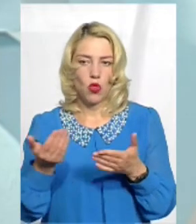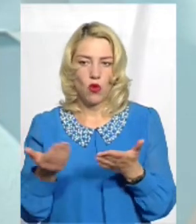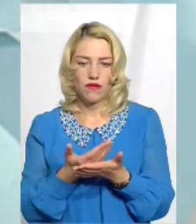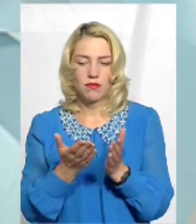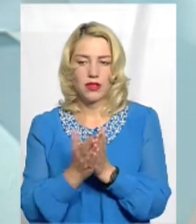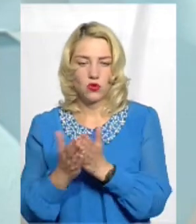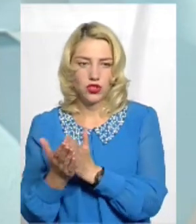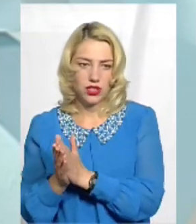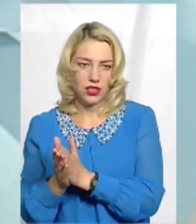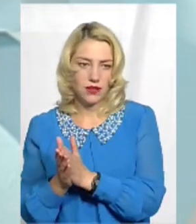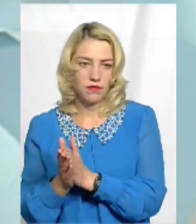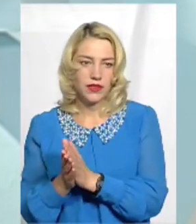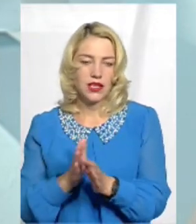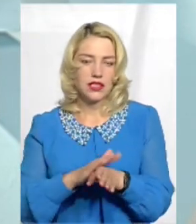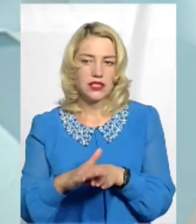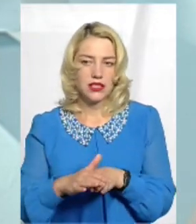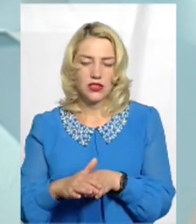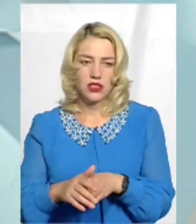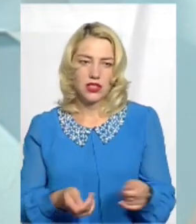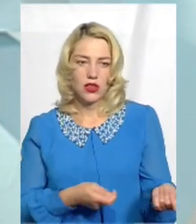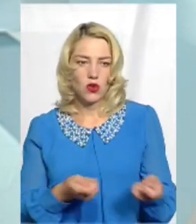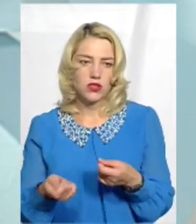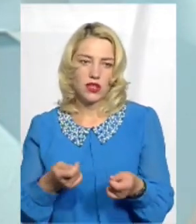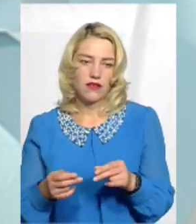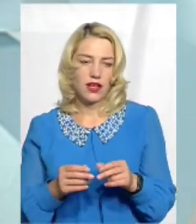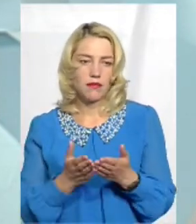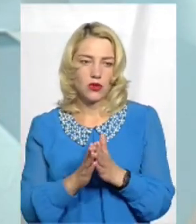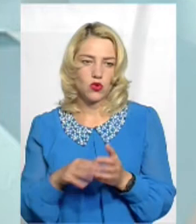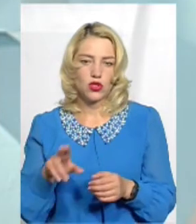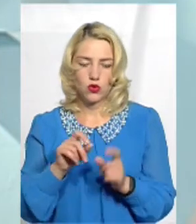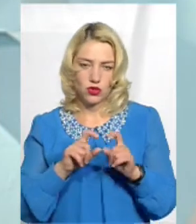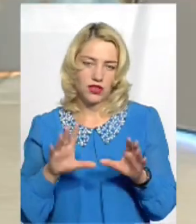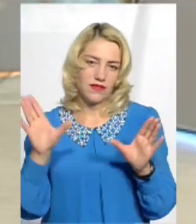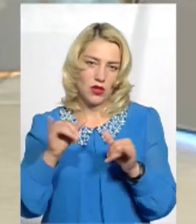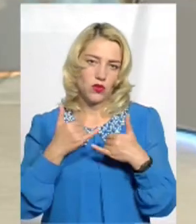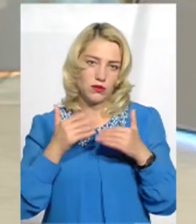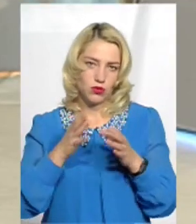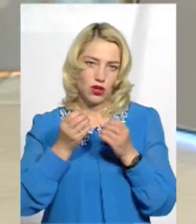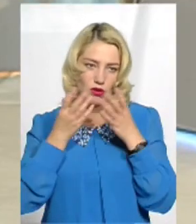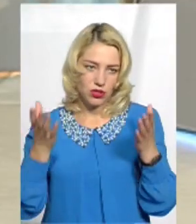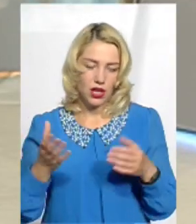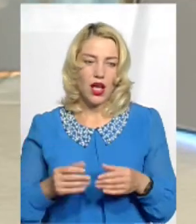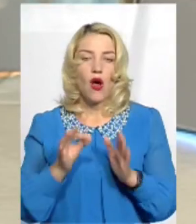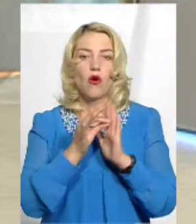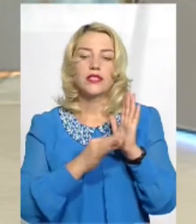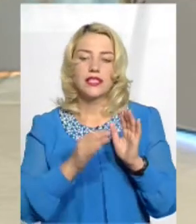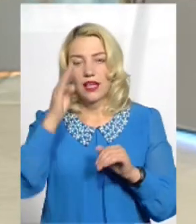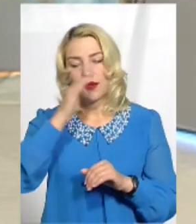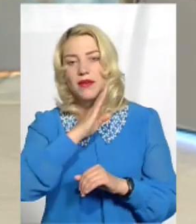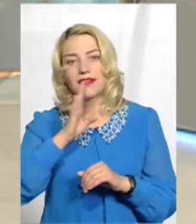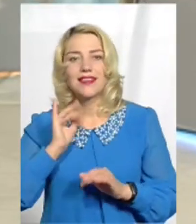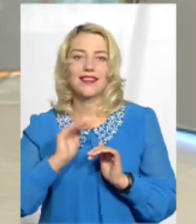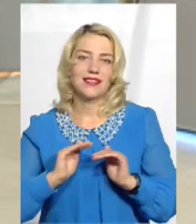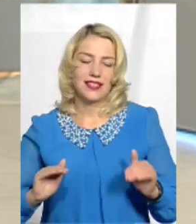підручники, здійснюється доставка підручників до шкіл, все в нас буде гаразд. Оцінять батьки і діти.